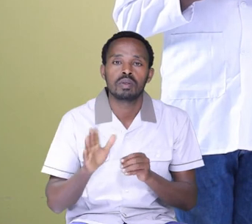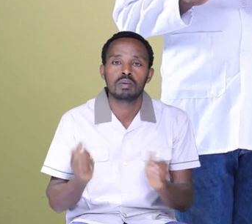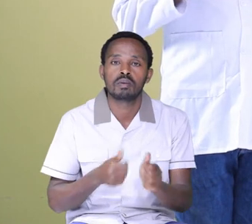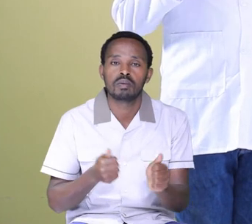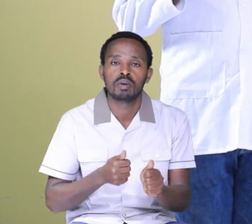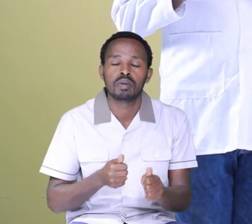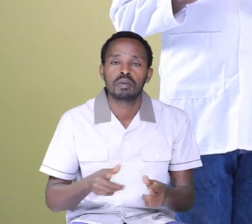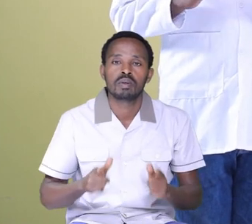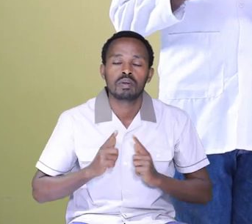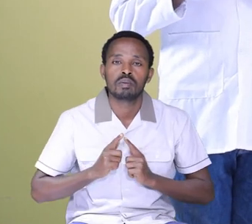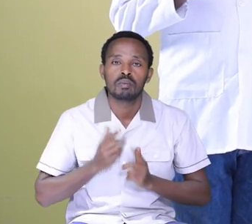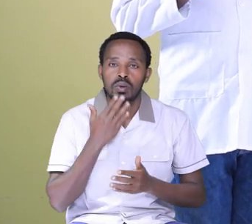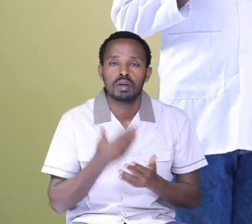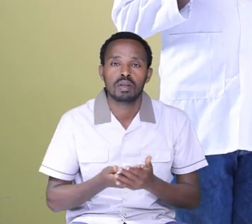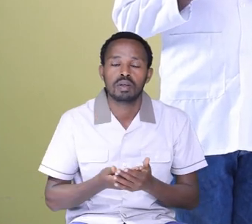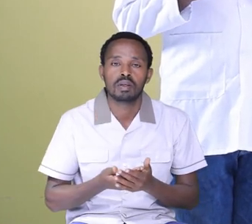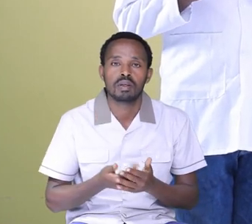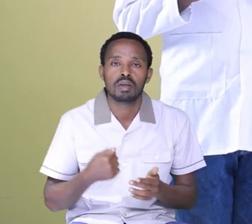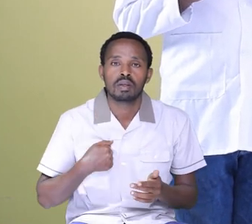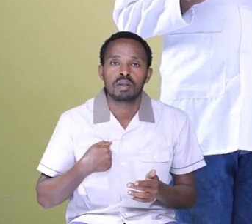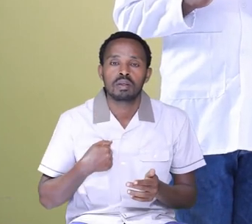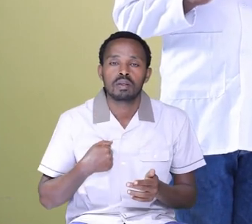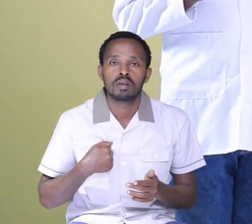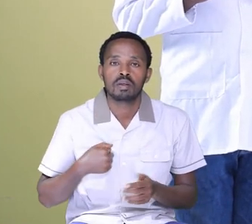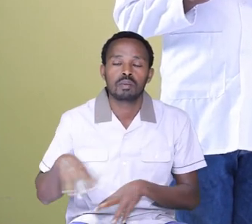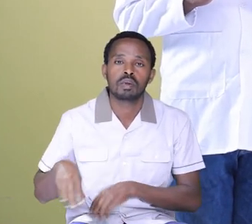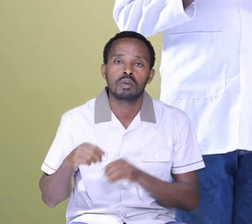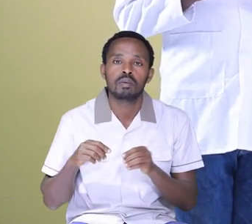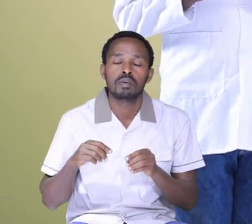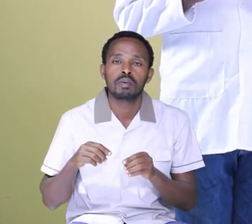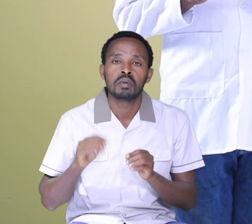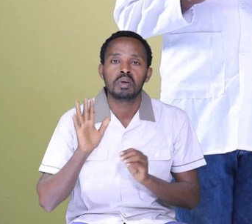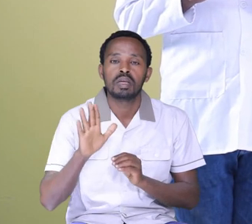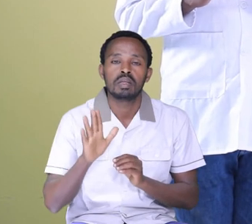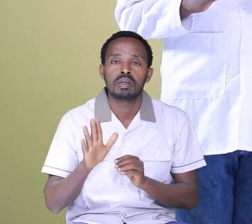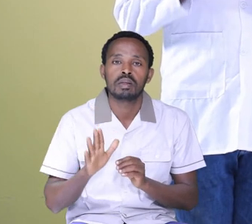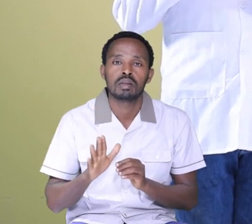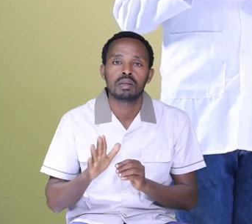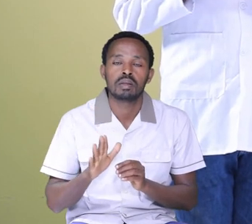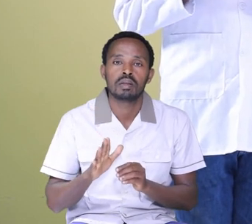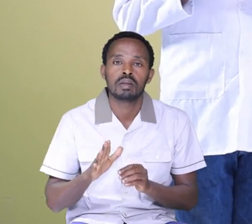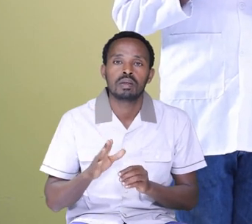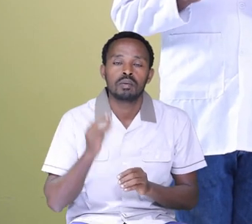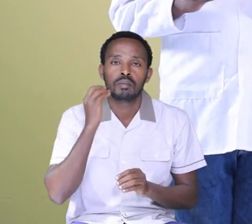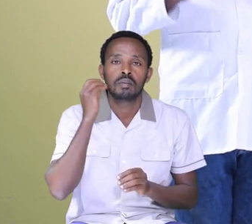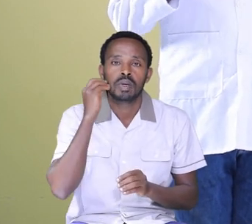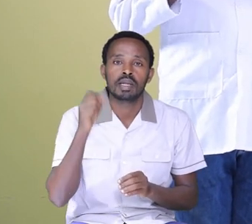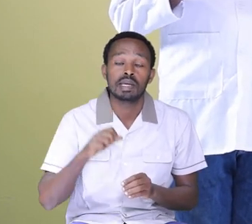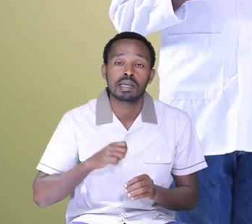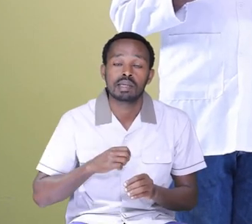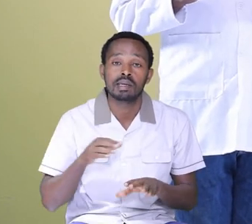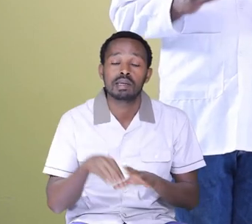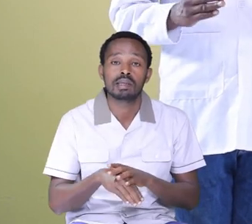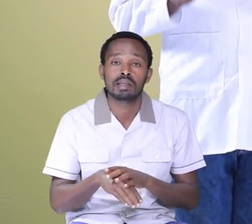Gaariidha. Anis barattoota keessan, akkasin mana keessan keessatti, karoora baastanii fi akka